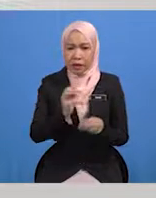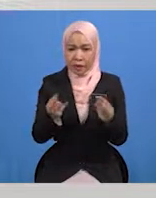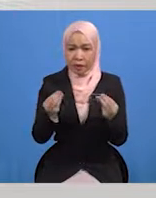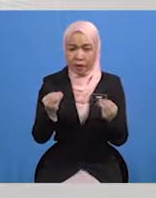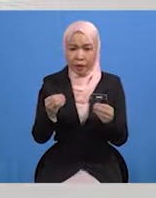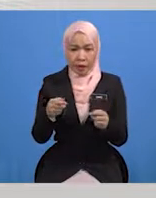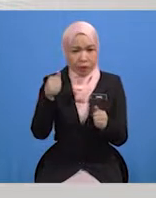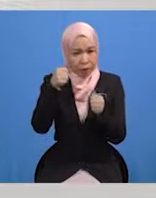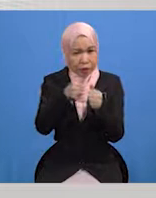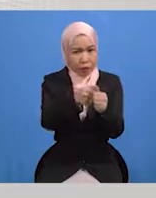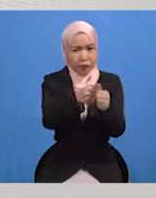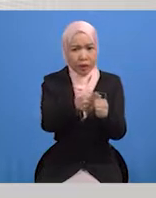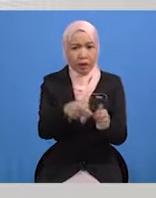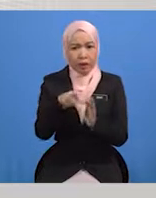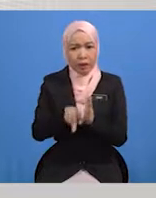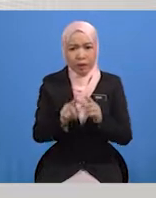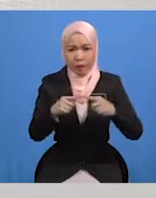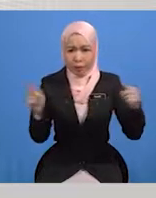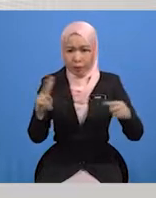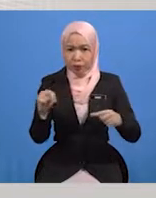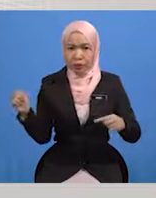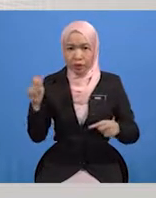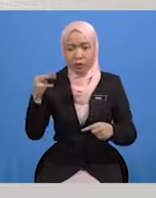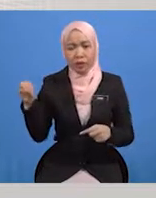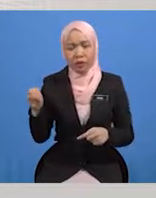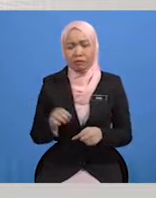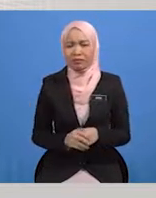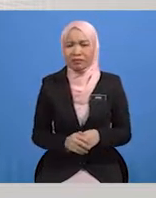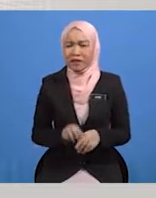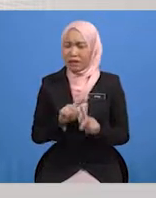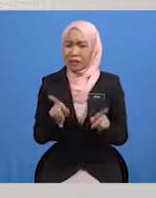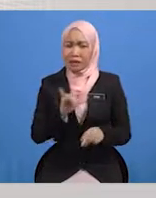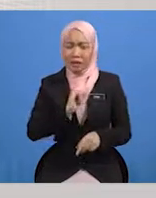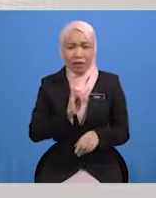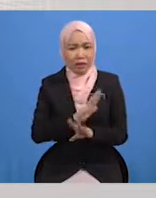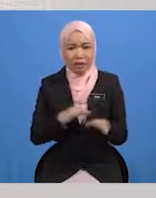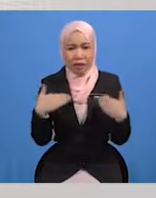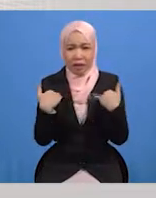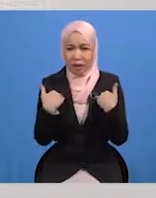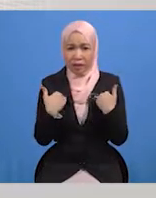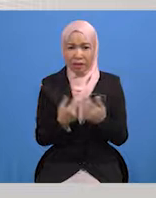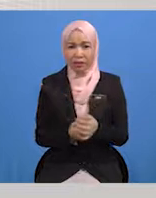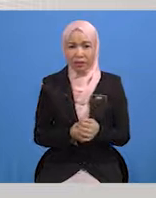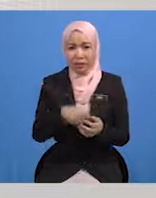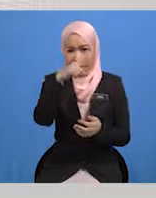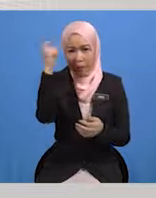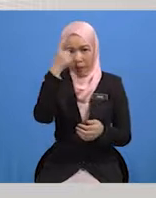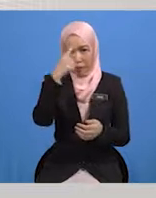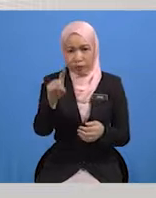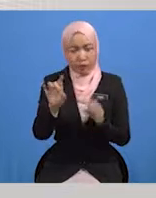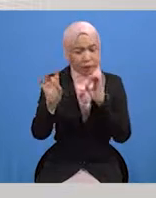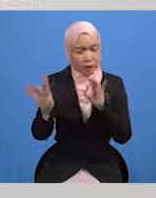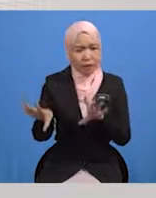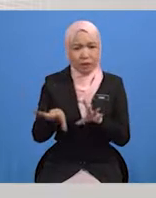mereka. Saya tidak ada sebab untuk membenci Misa Sagaraga.